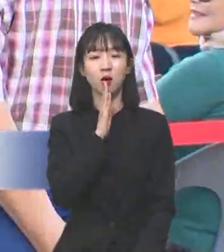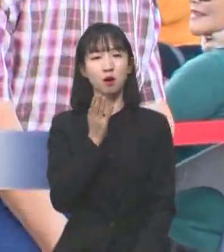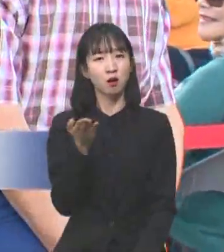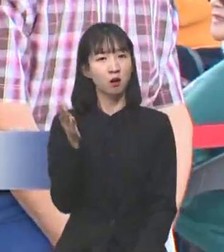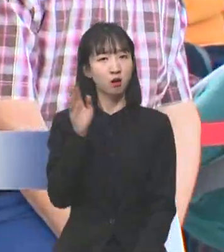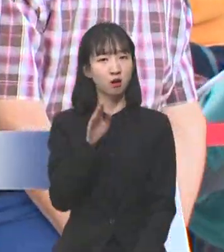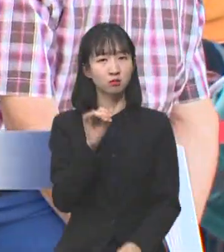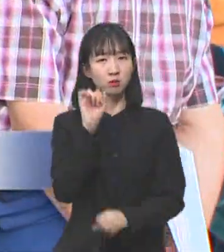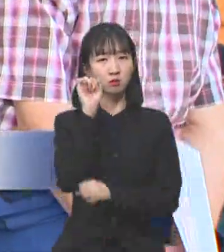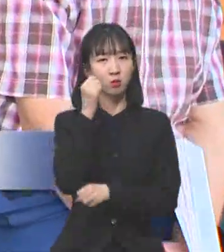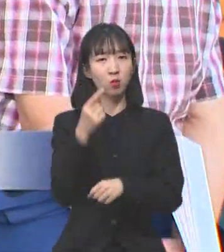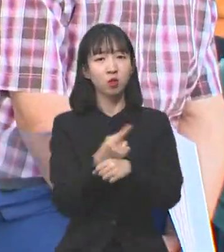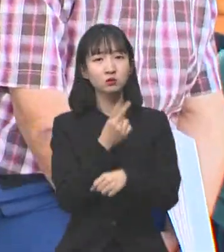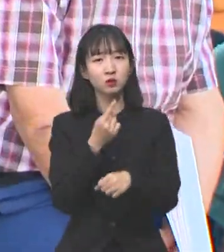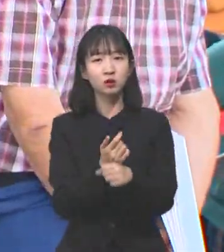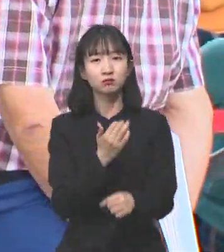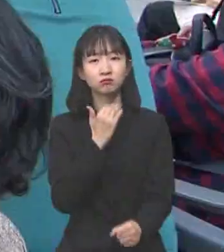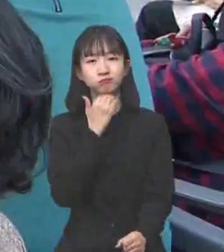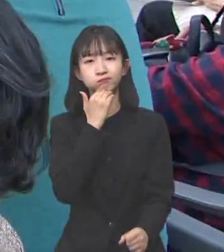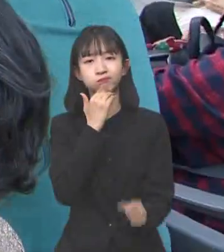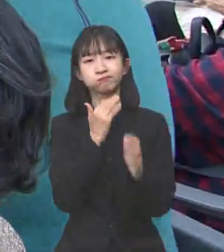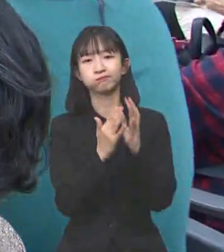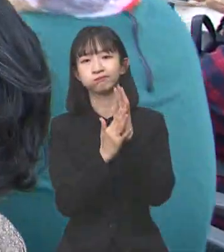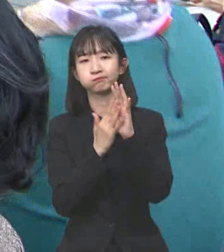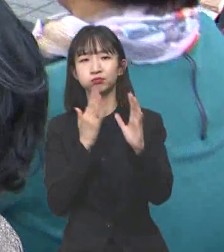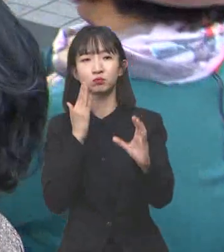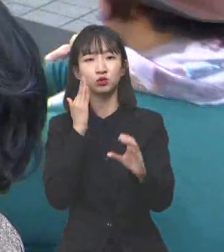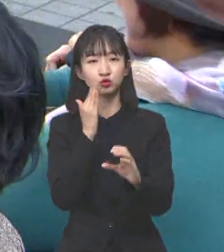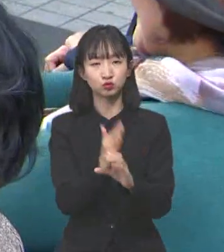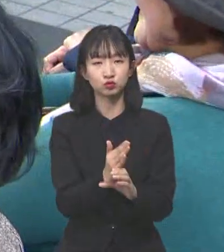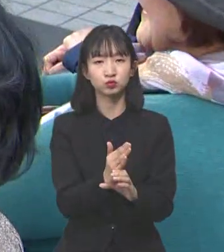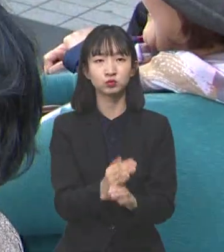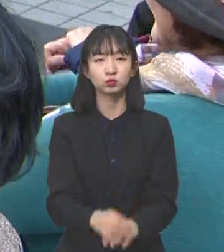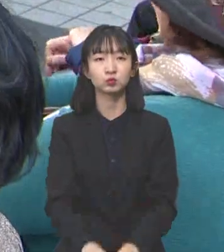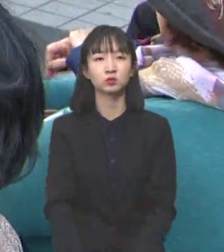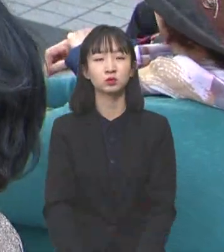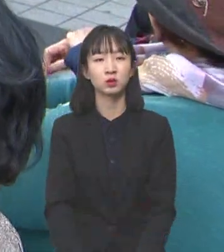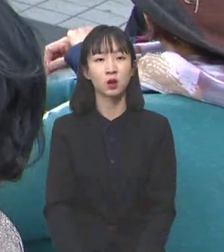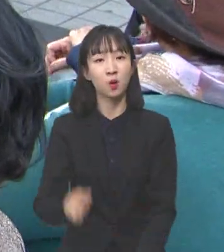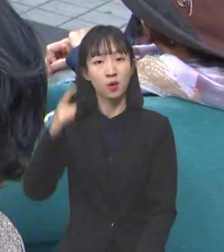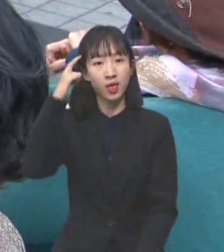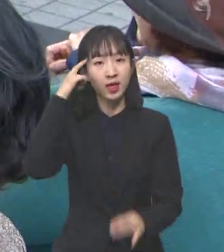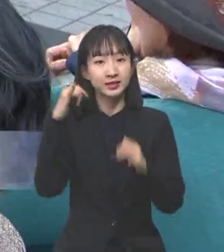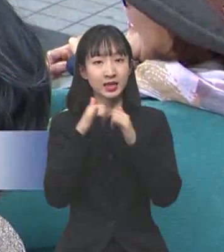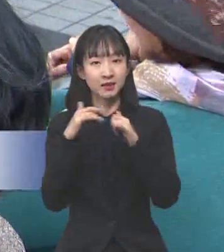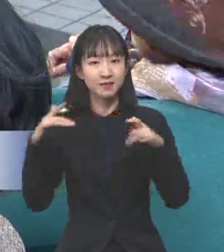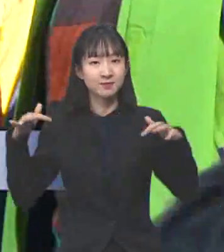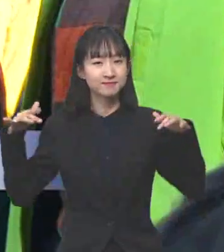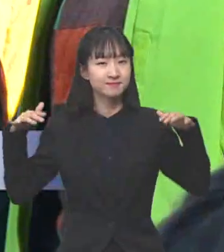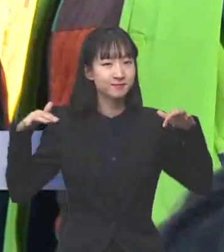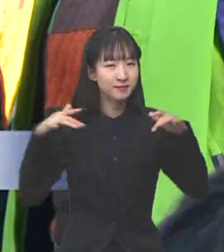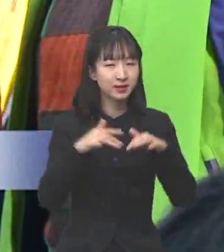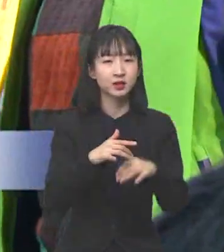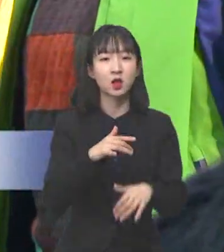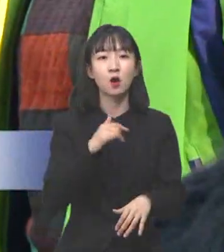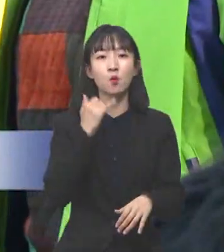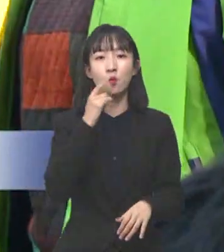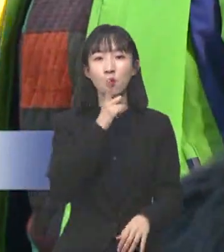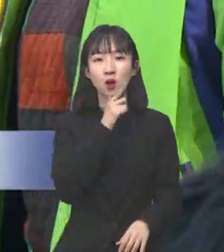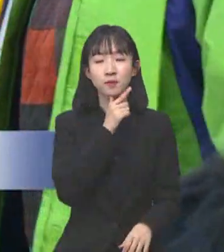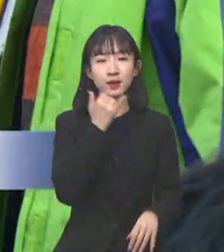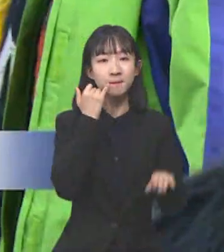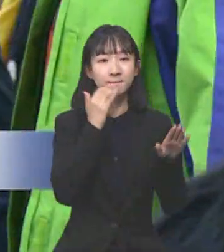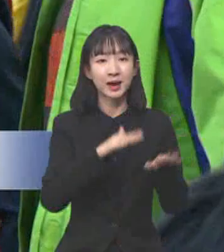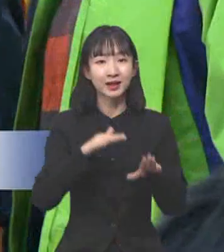기본 1시간 이상을 기다려야 합니다 전체 4 개혁 가운데 가장 많은 사람이 몰리는 월미 받아 역은 탑승 대기